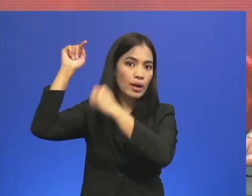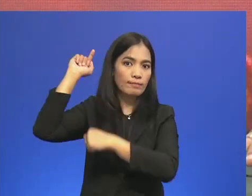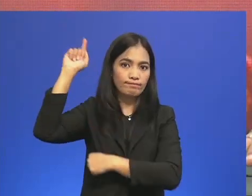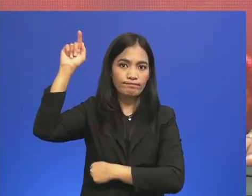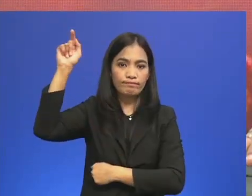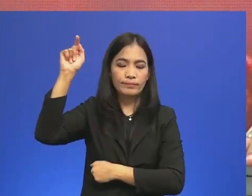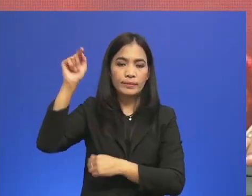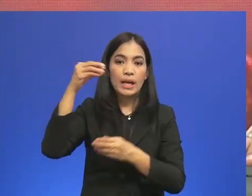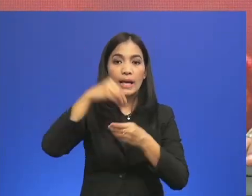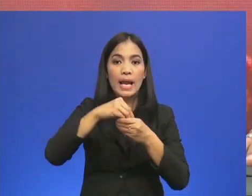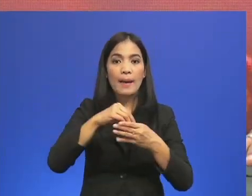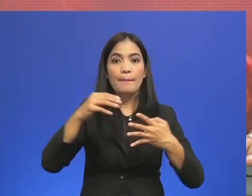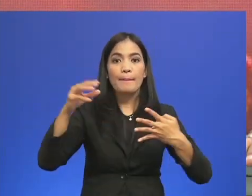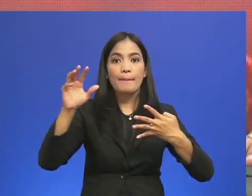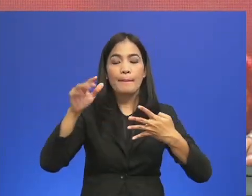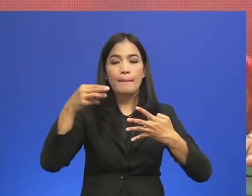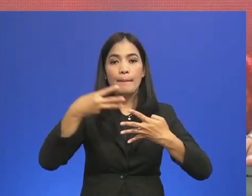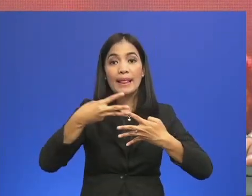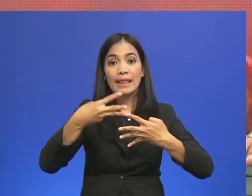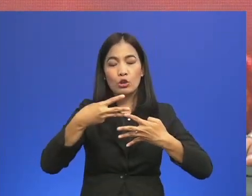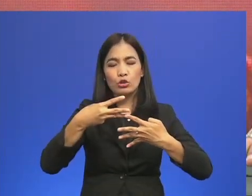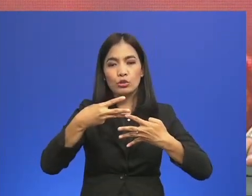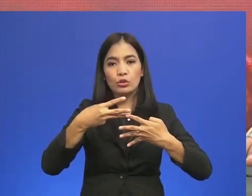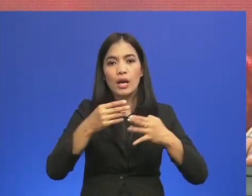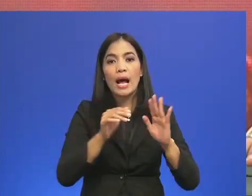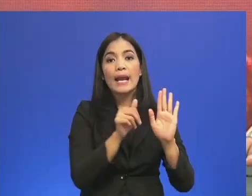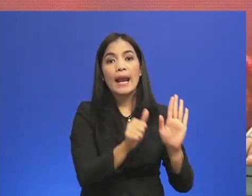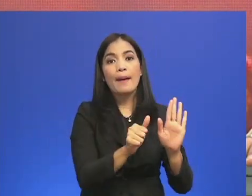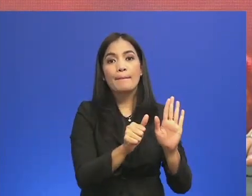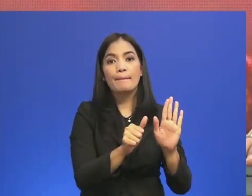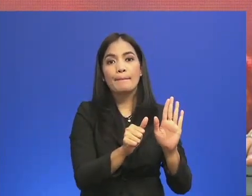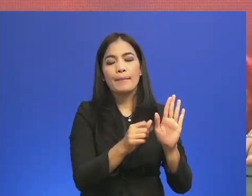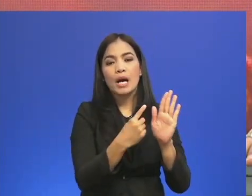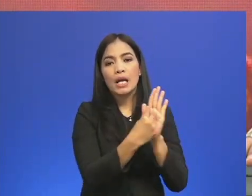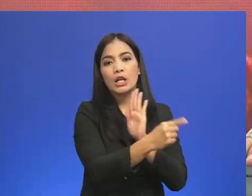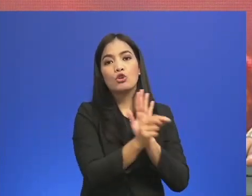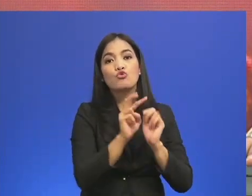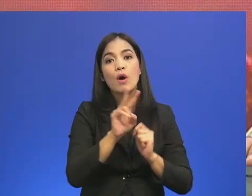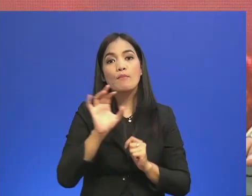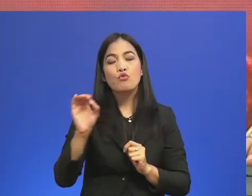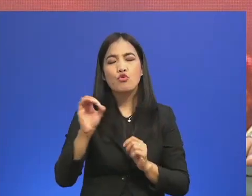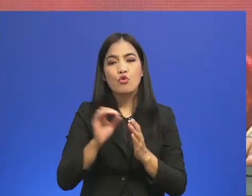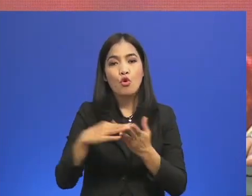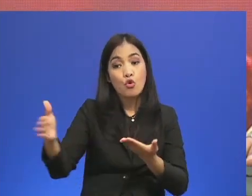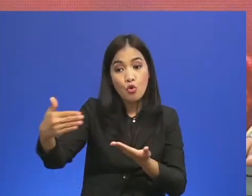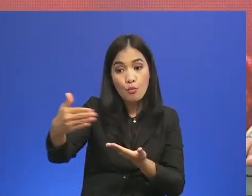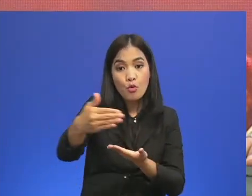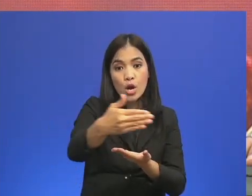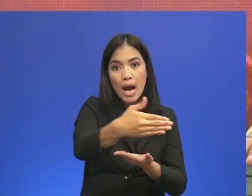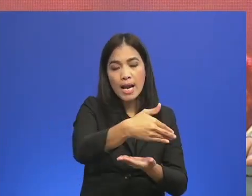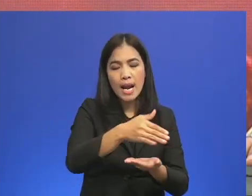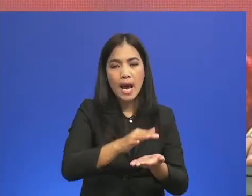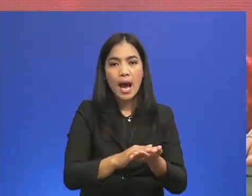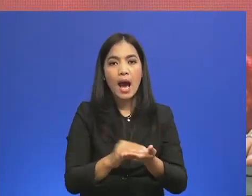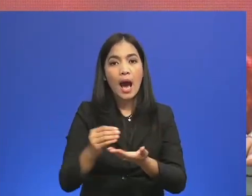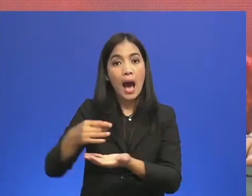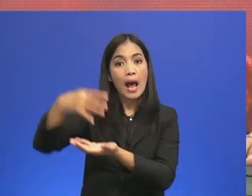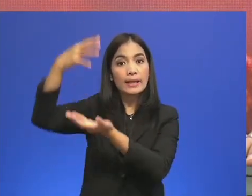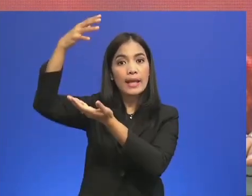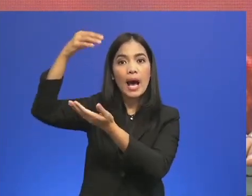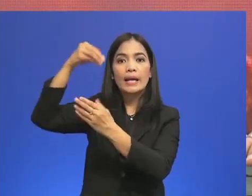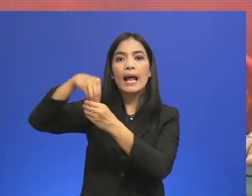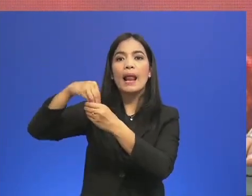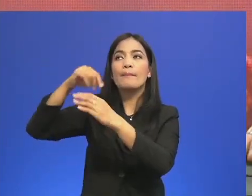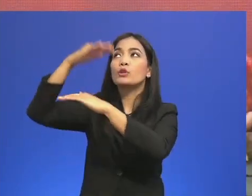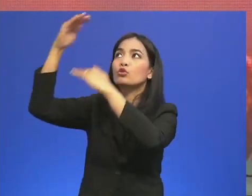Di Matius pasal 6 ayat 19-20 firman Tuhan mengatakan, kumpulkan harta di surga